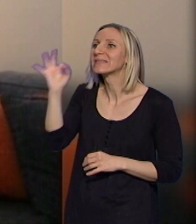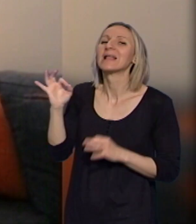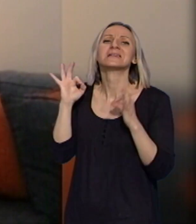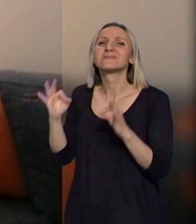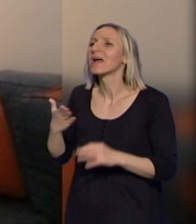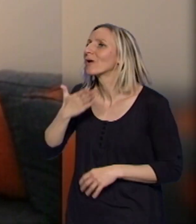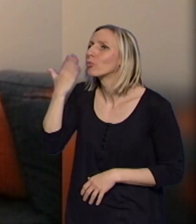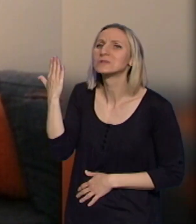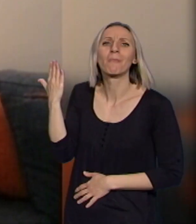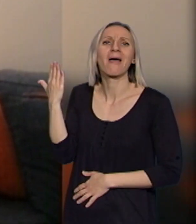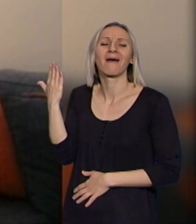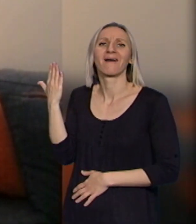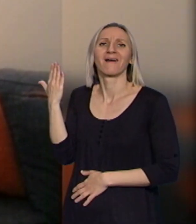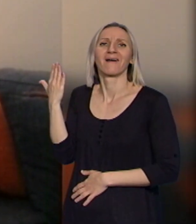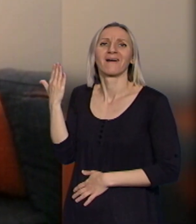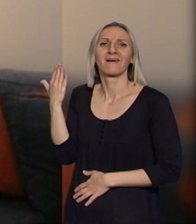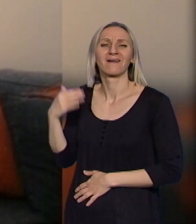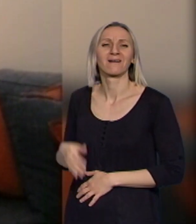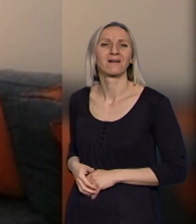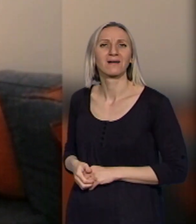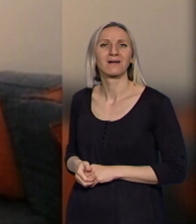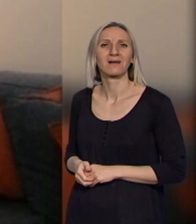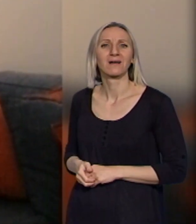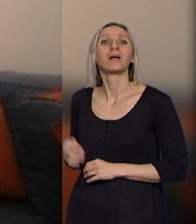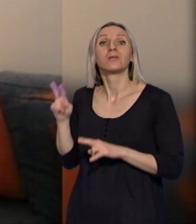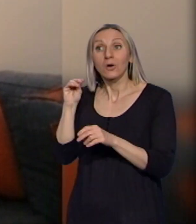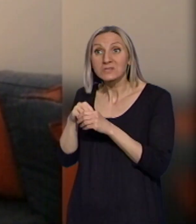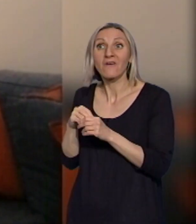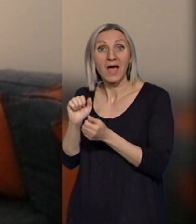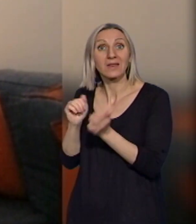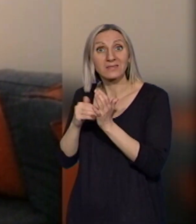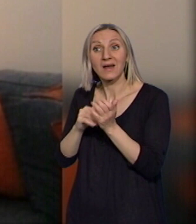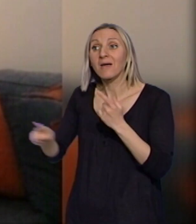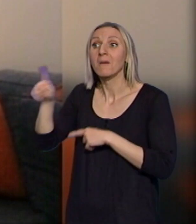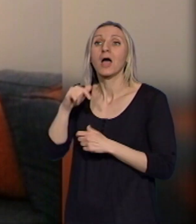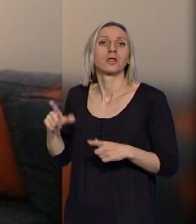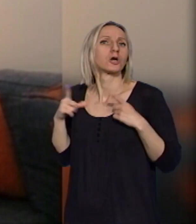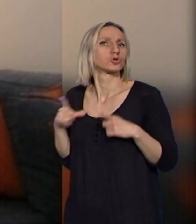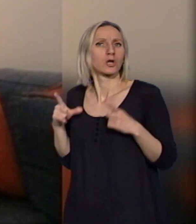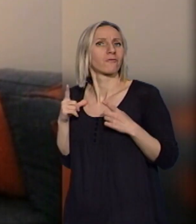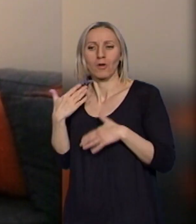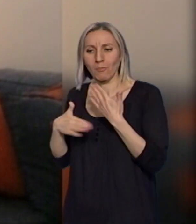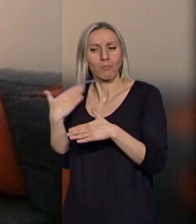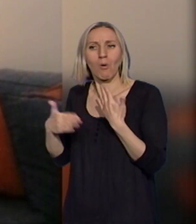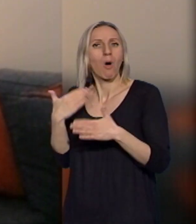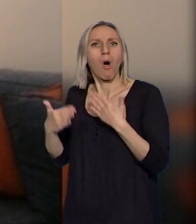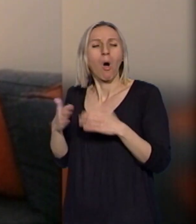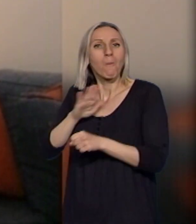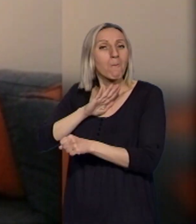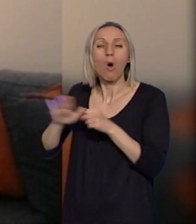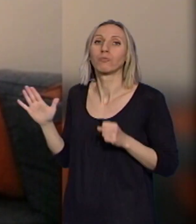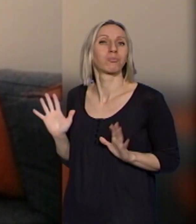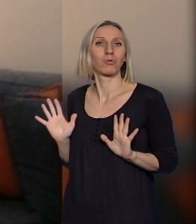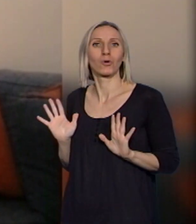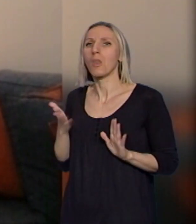uspehu i da živimo život punim plućima, da ne postoje